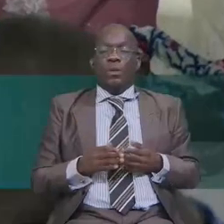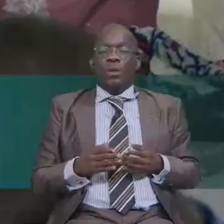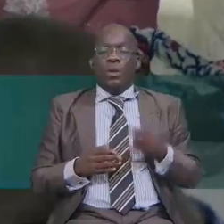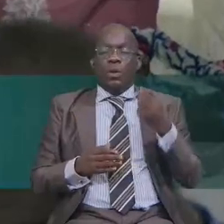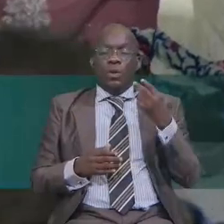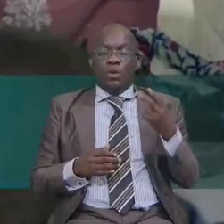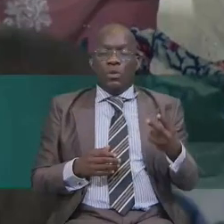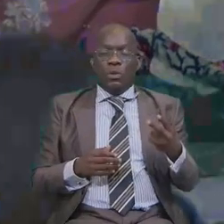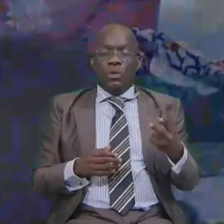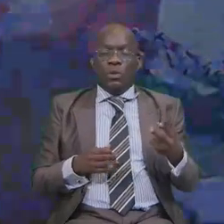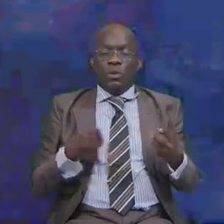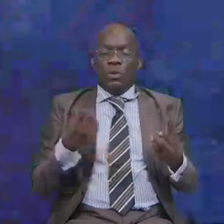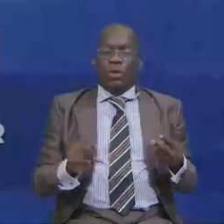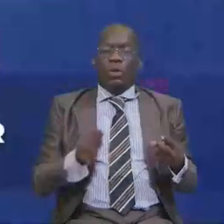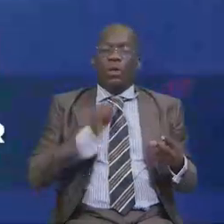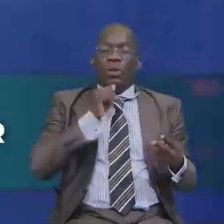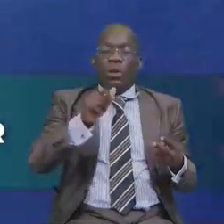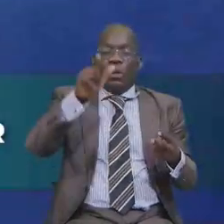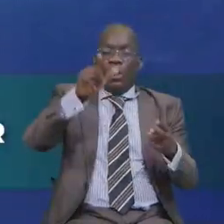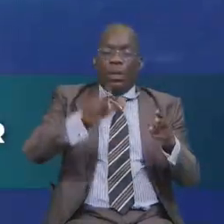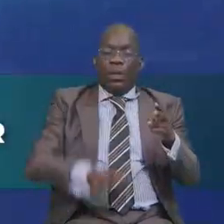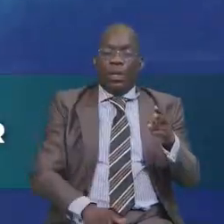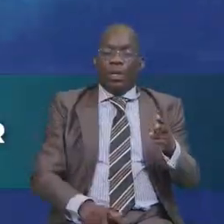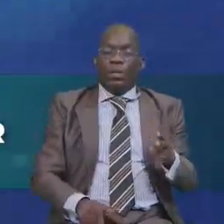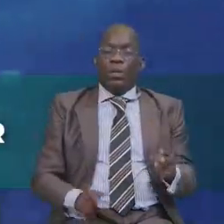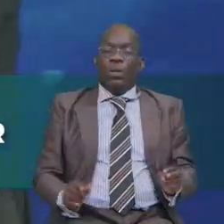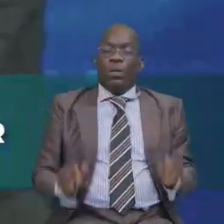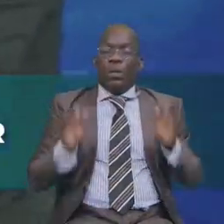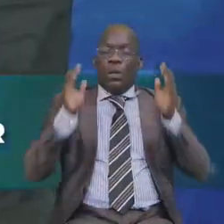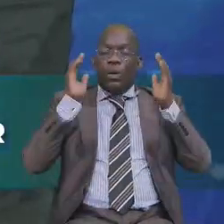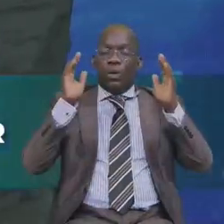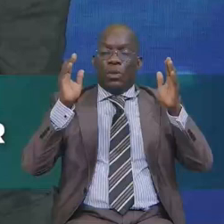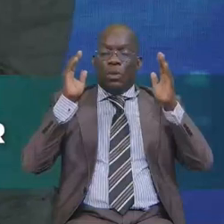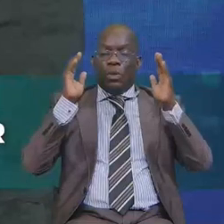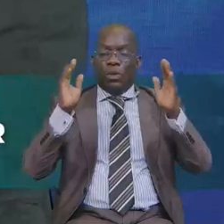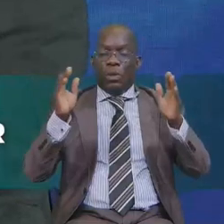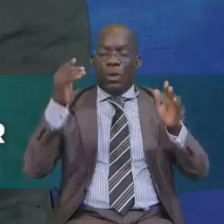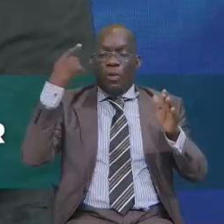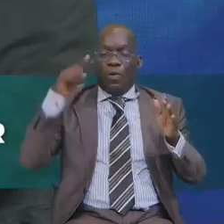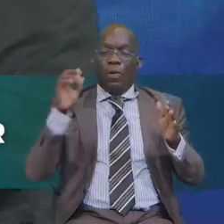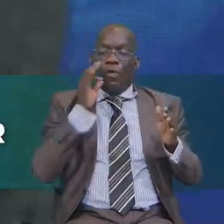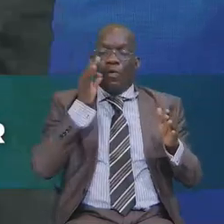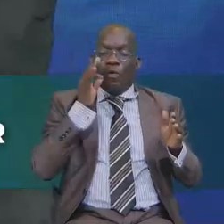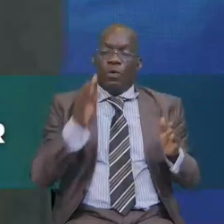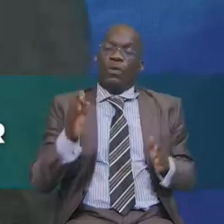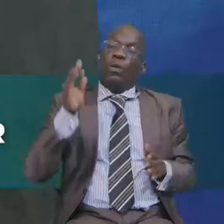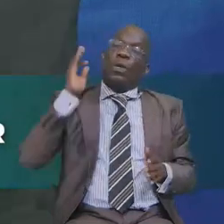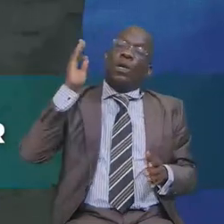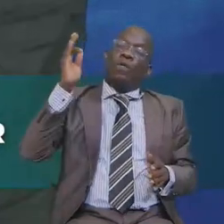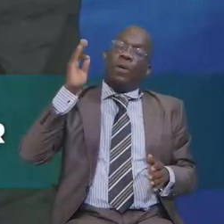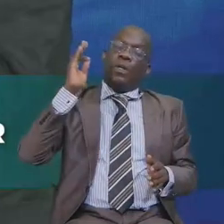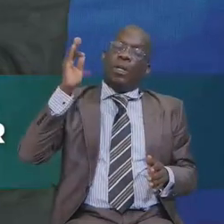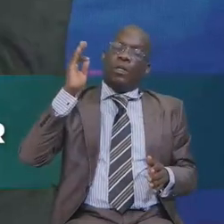la consécration totale pour l'évangélisation fructueuse. Et